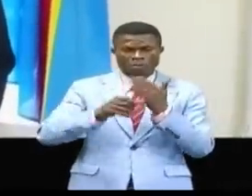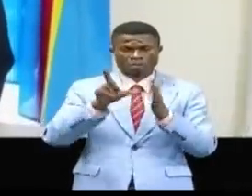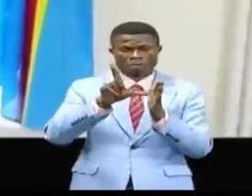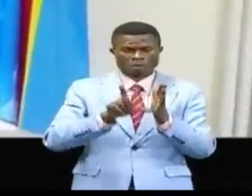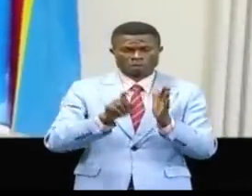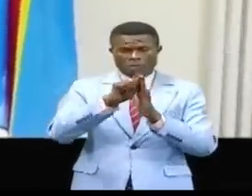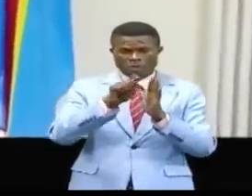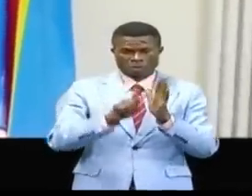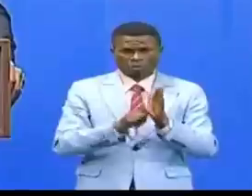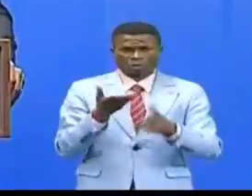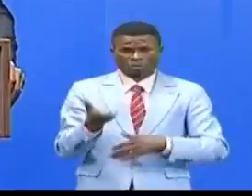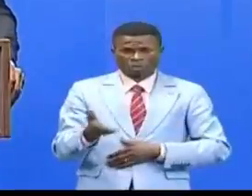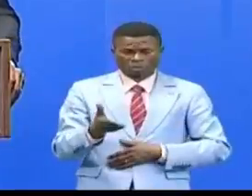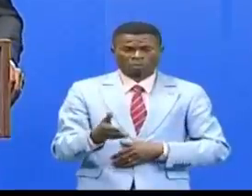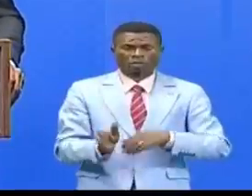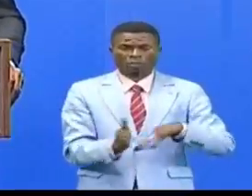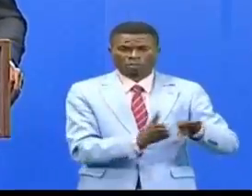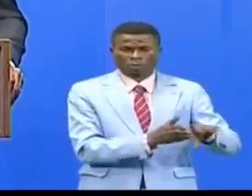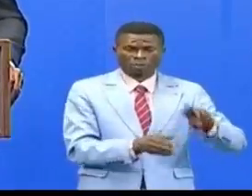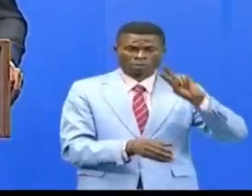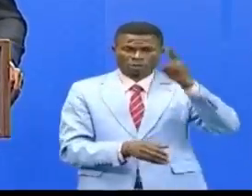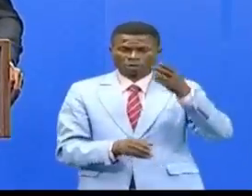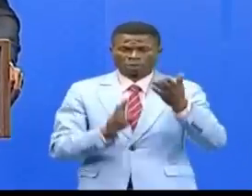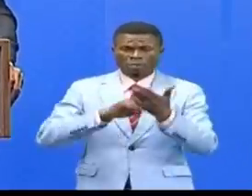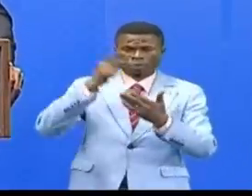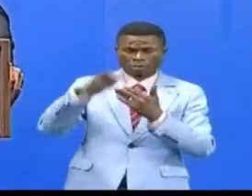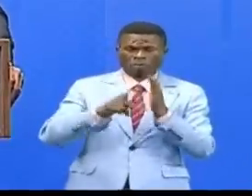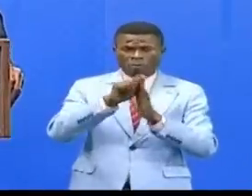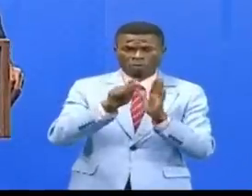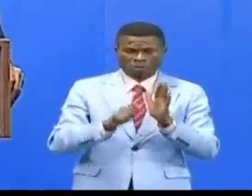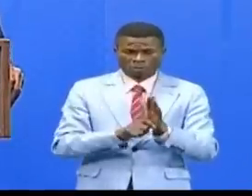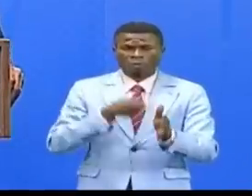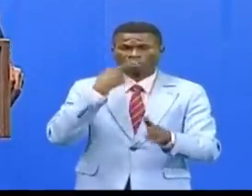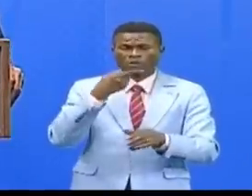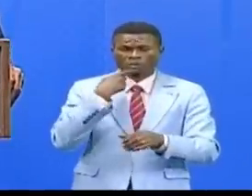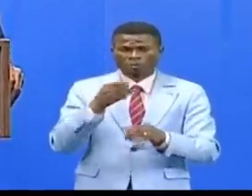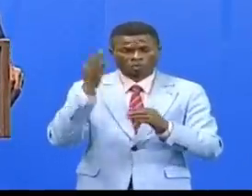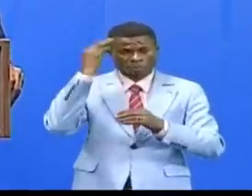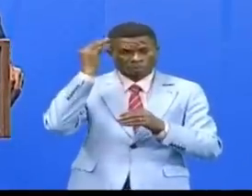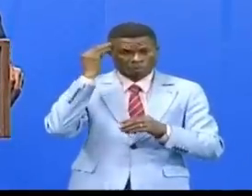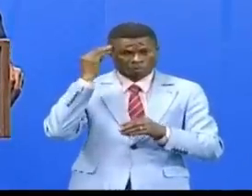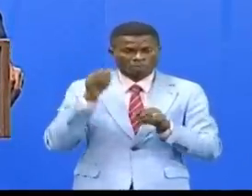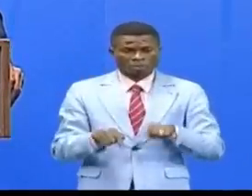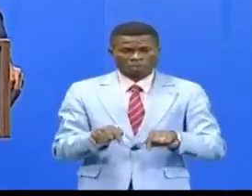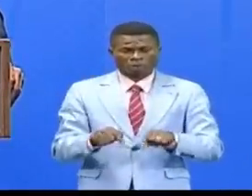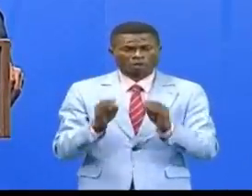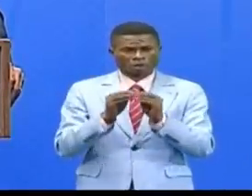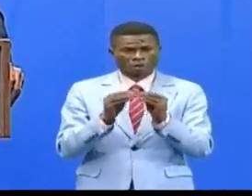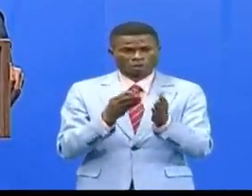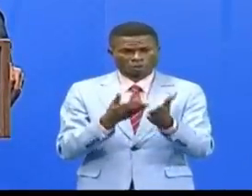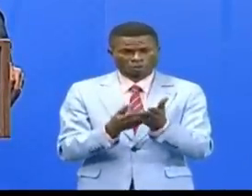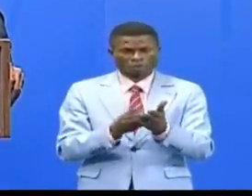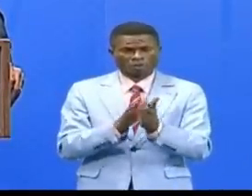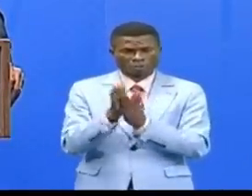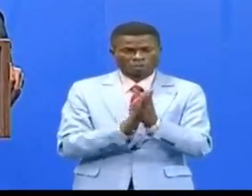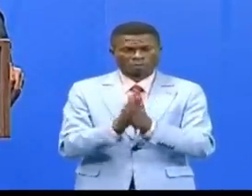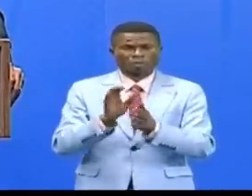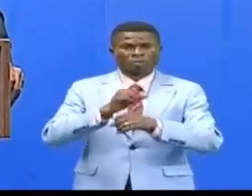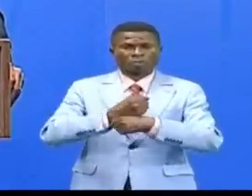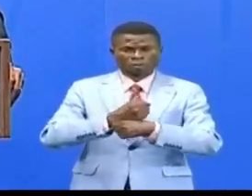texte. Deuxième projet de texte soumis au Conseil des ministres de ce jour, relatif à la